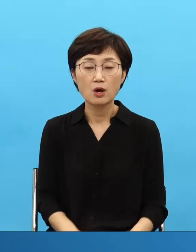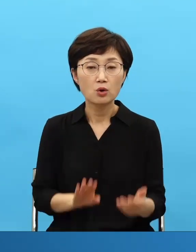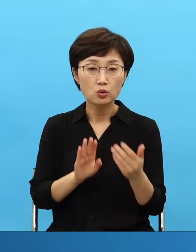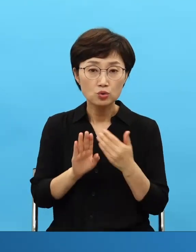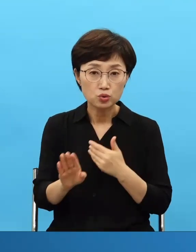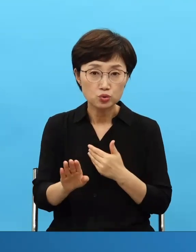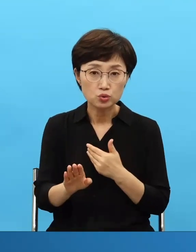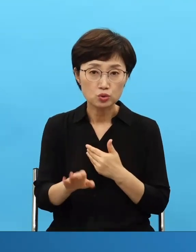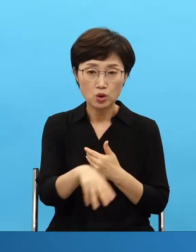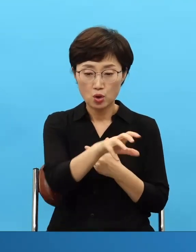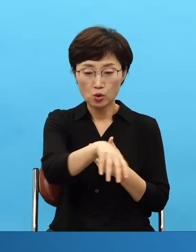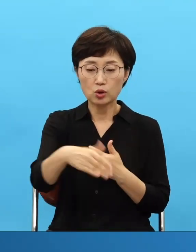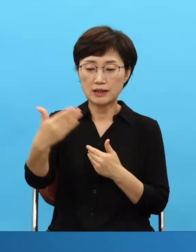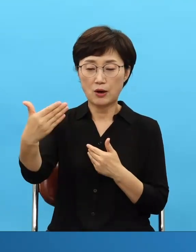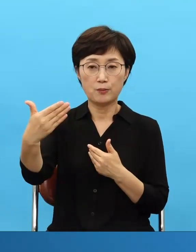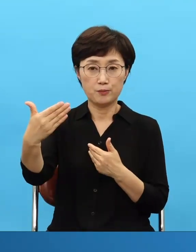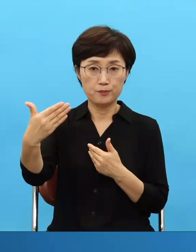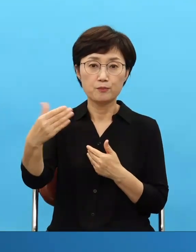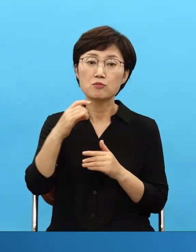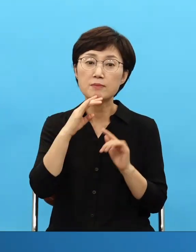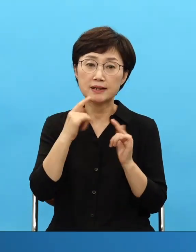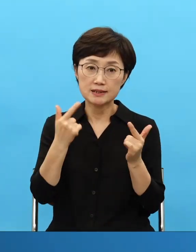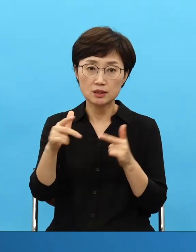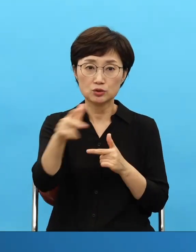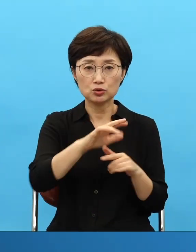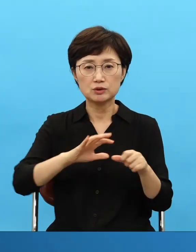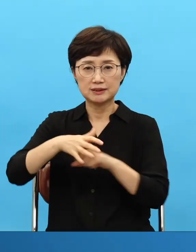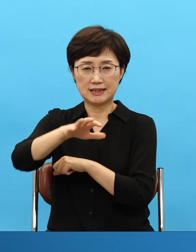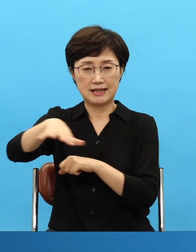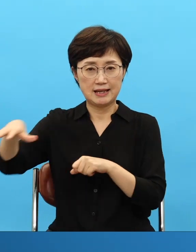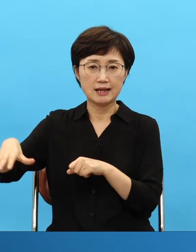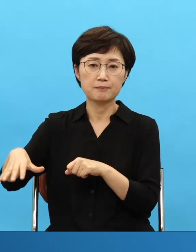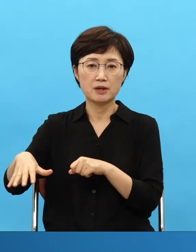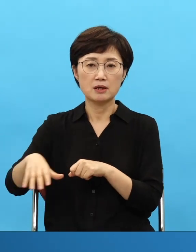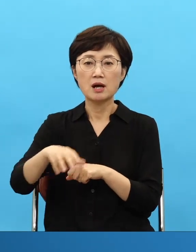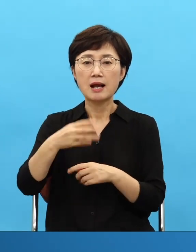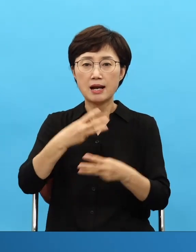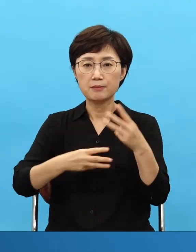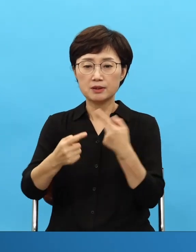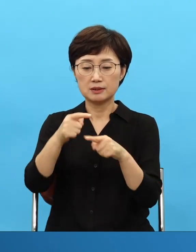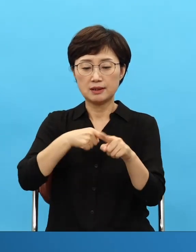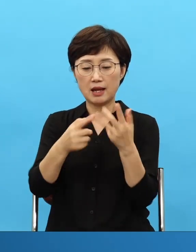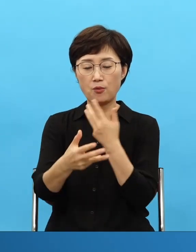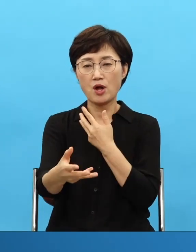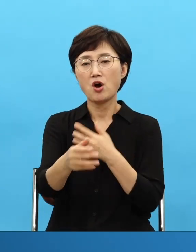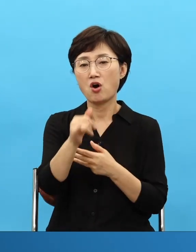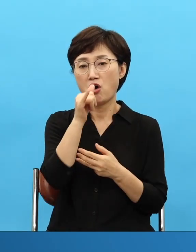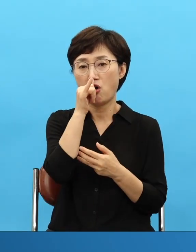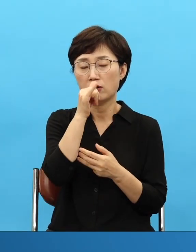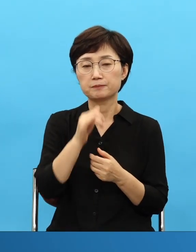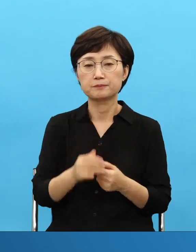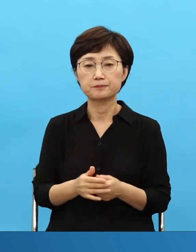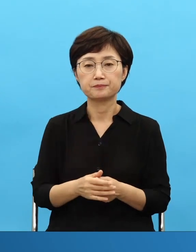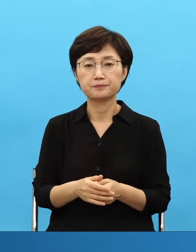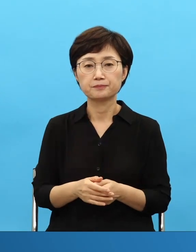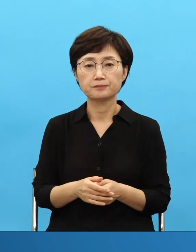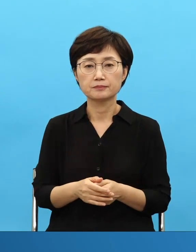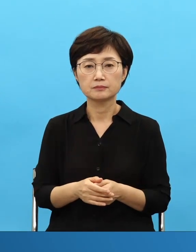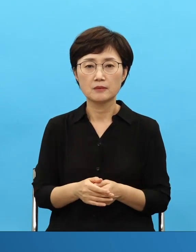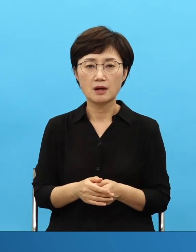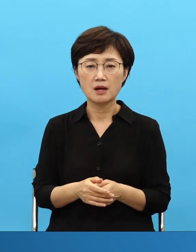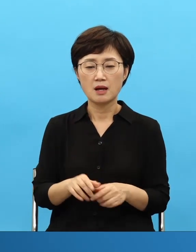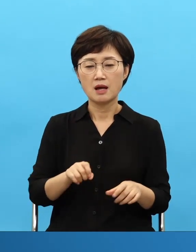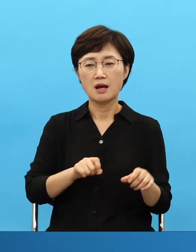이후에는 공식 타운 9개 교회와 전국과 전 세계의 개교회와 현장에서 랩넌트 대회가 진행되었습니다. 비록 멀리